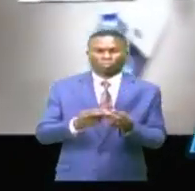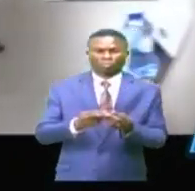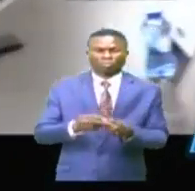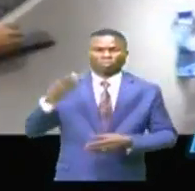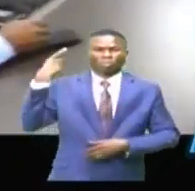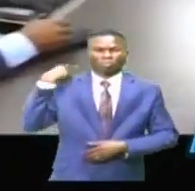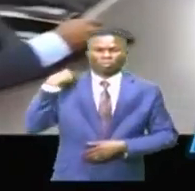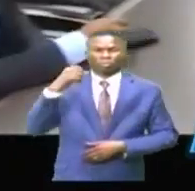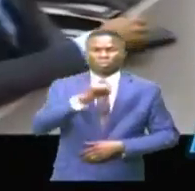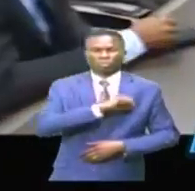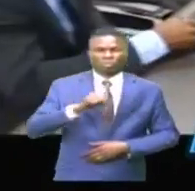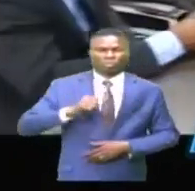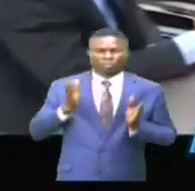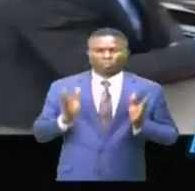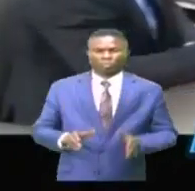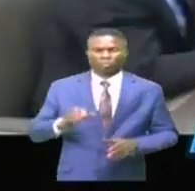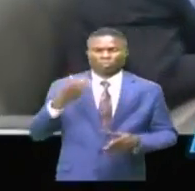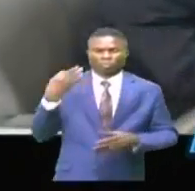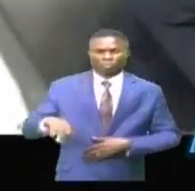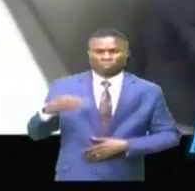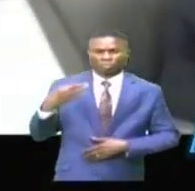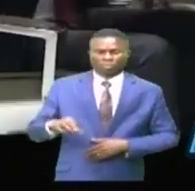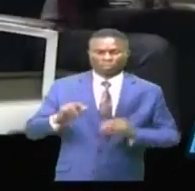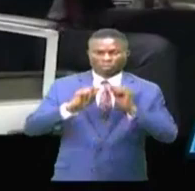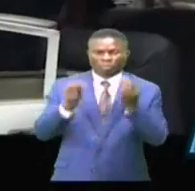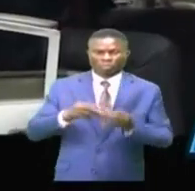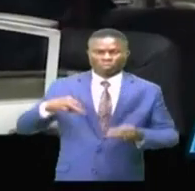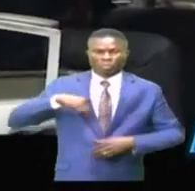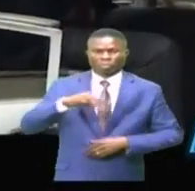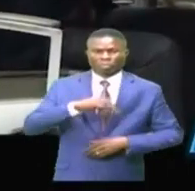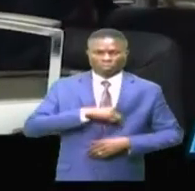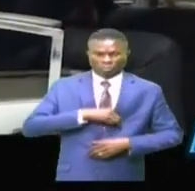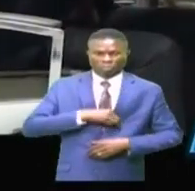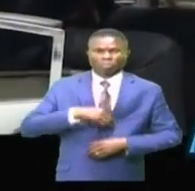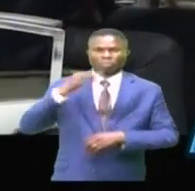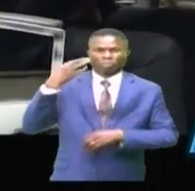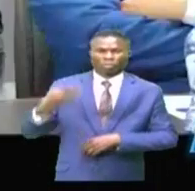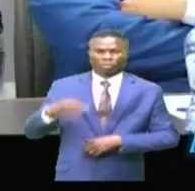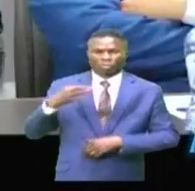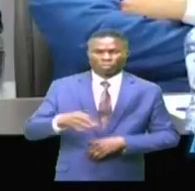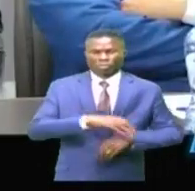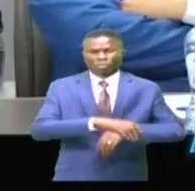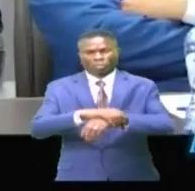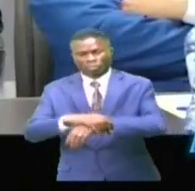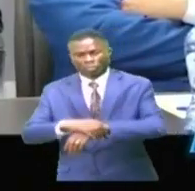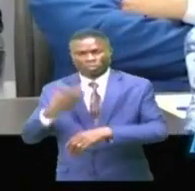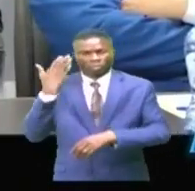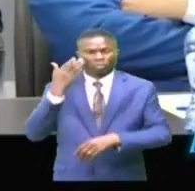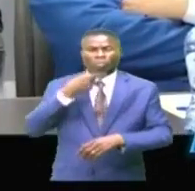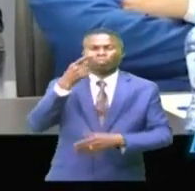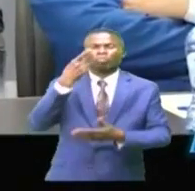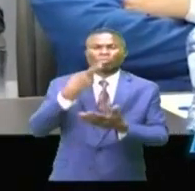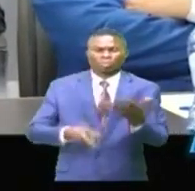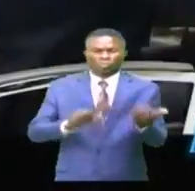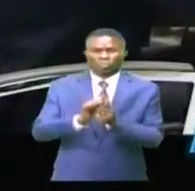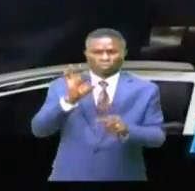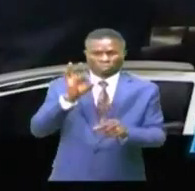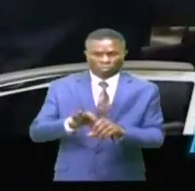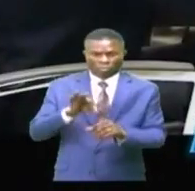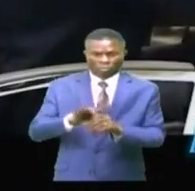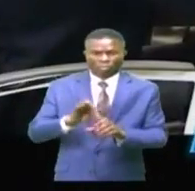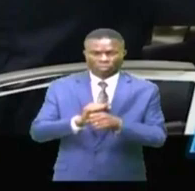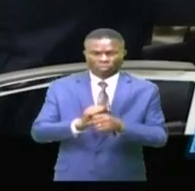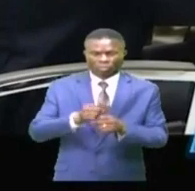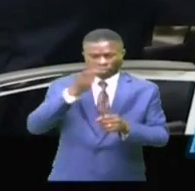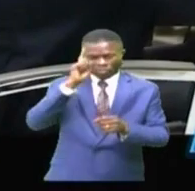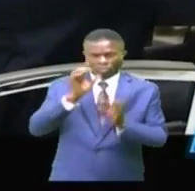députés sénateurs français membres de la section française de la Francophonie conduite par Bruno funks les questions électorales ont constitué le